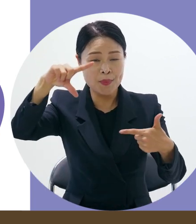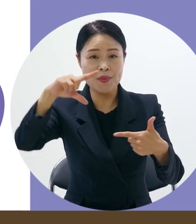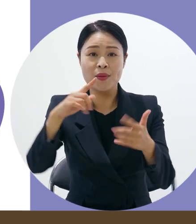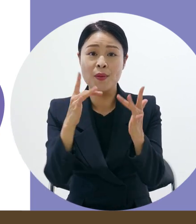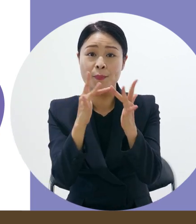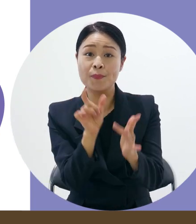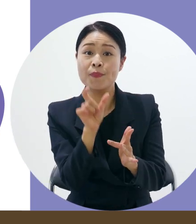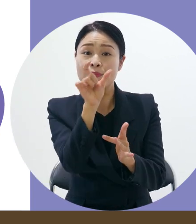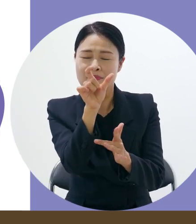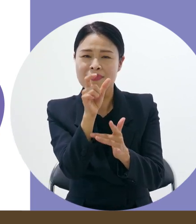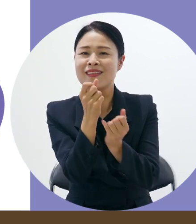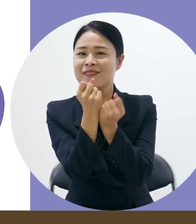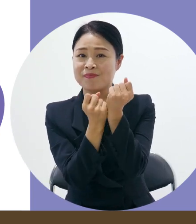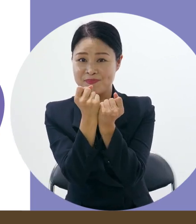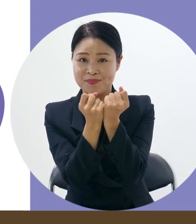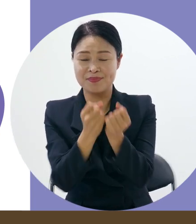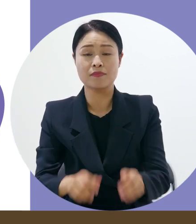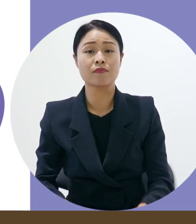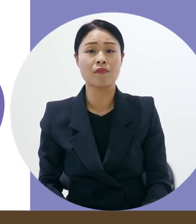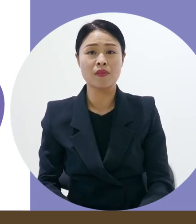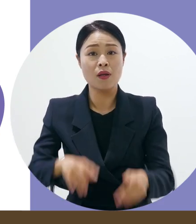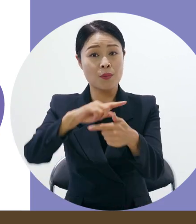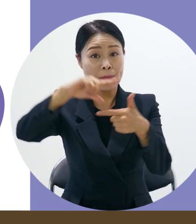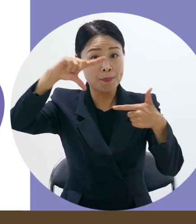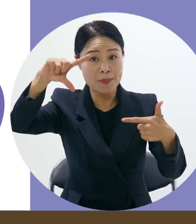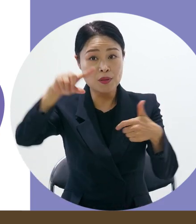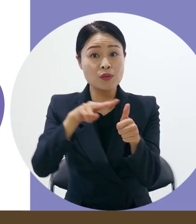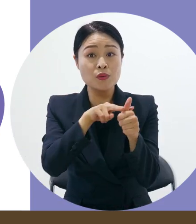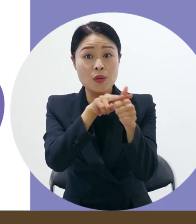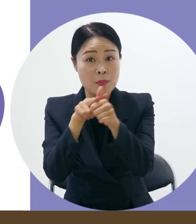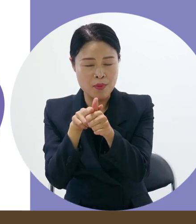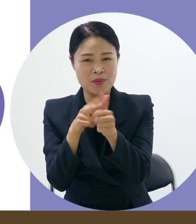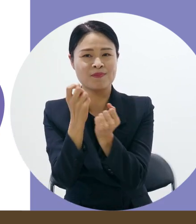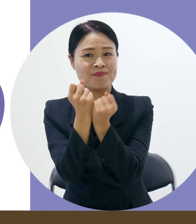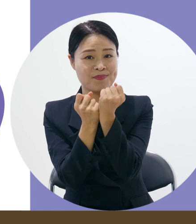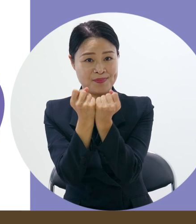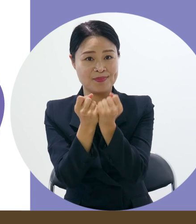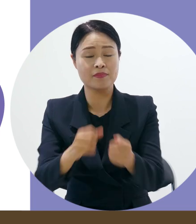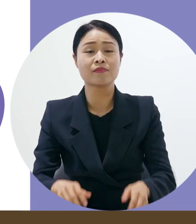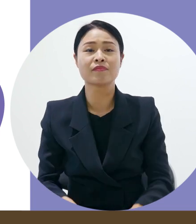검색 화면 살펴보기, 정보 화면 살펴보기,